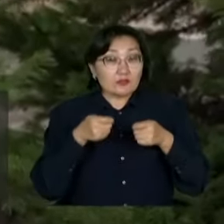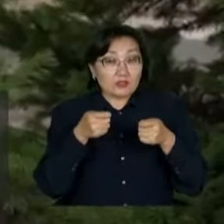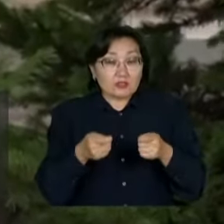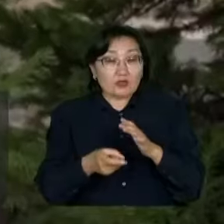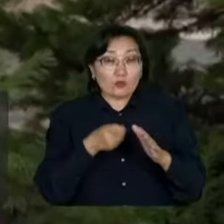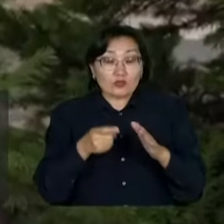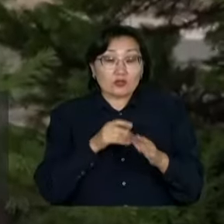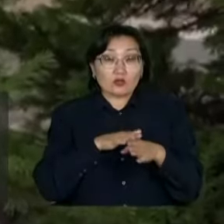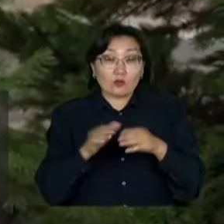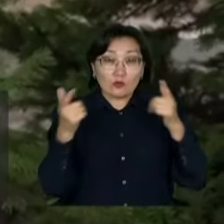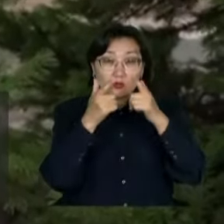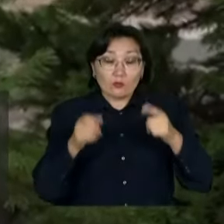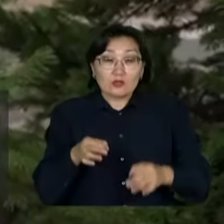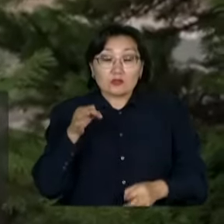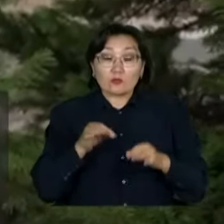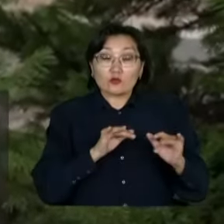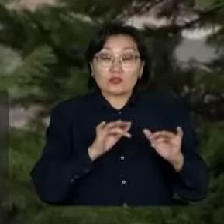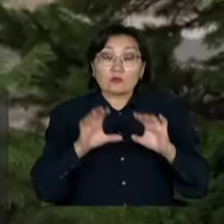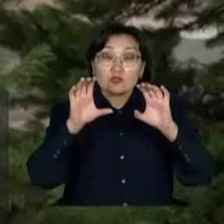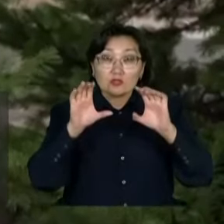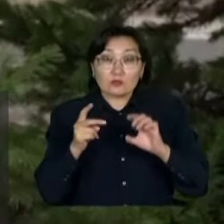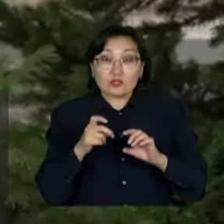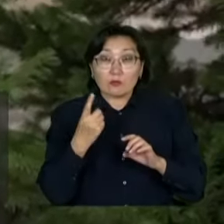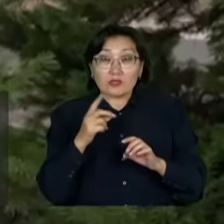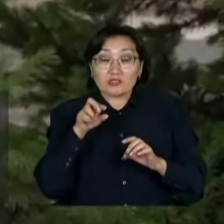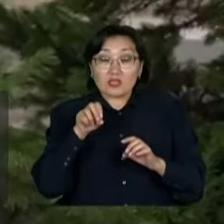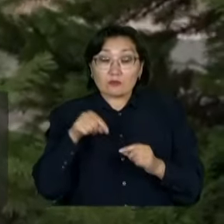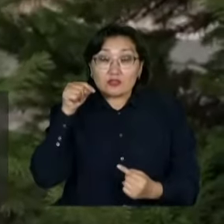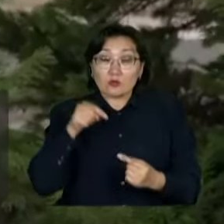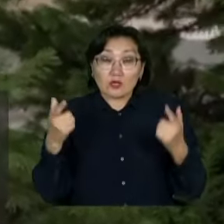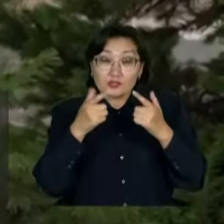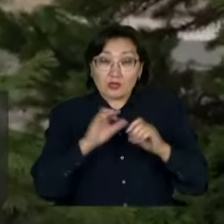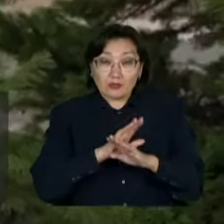Тергеу туралы толық ақпарат қылмыстық процессуалдық кодекстің 201-бабына сәйкес жарияланбайды.